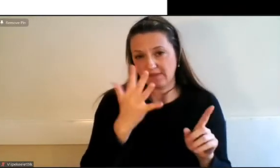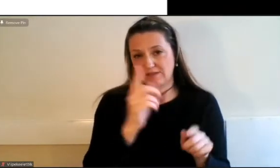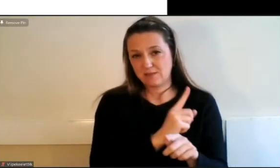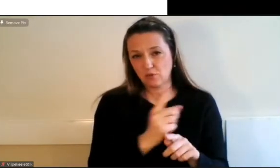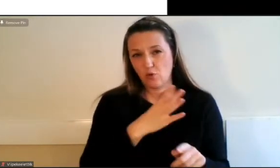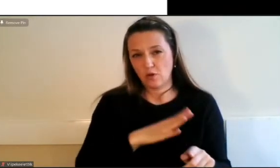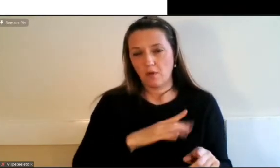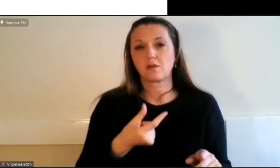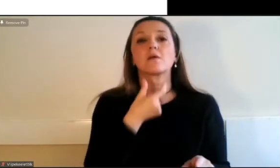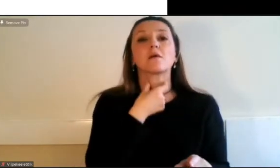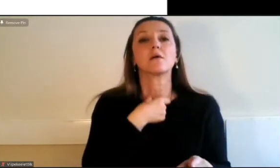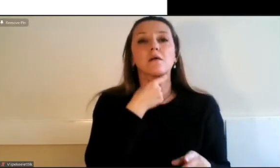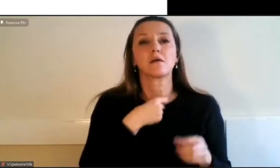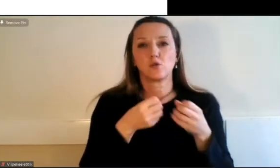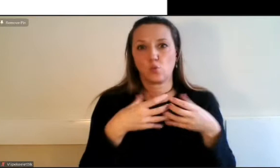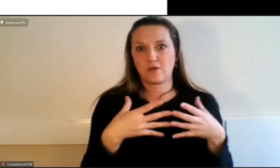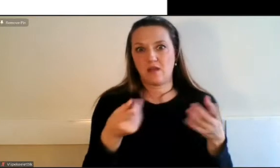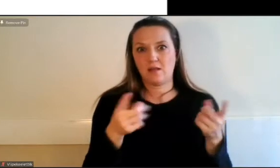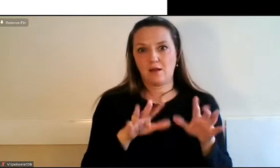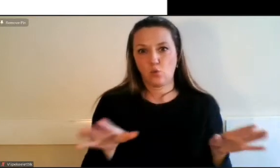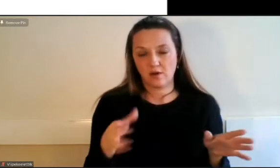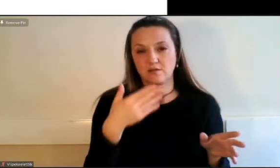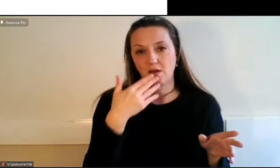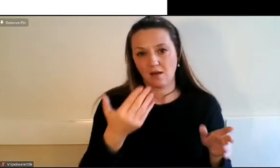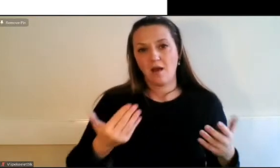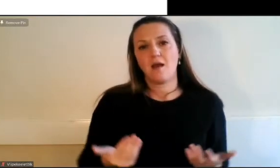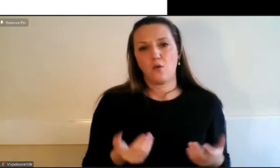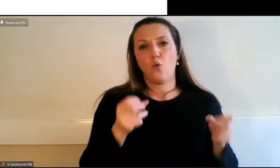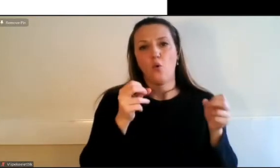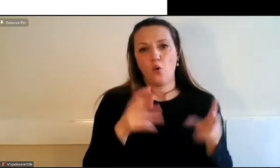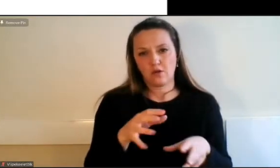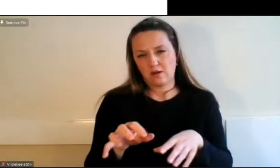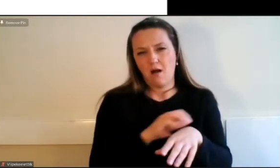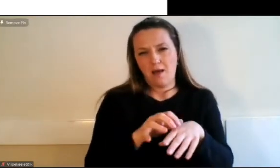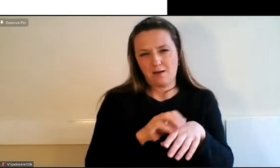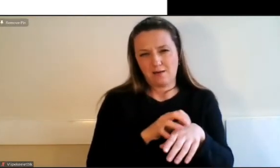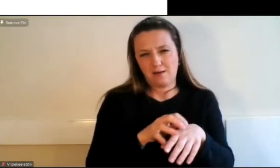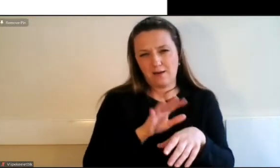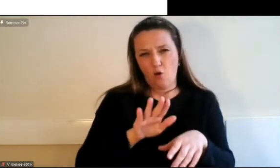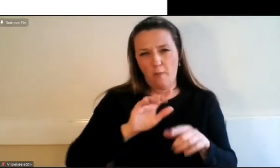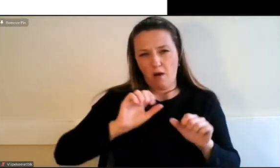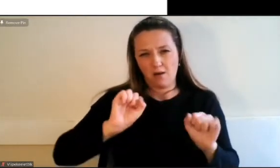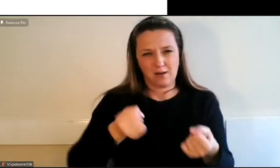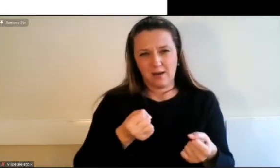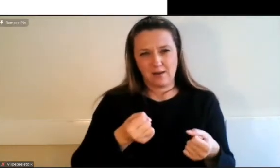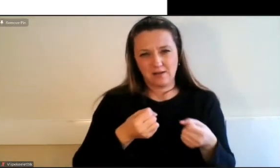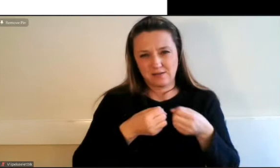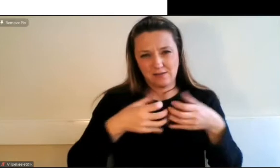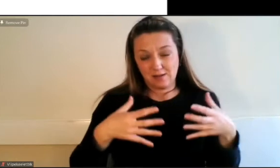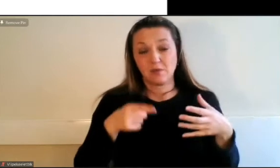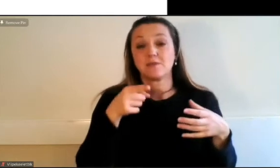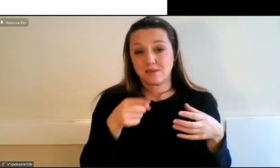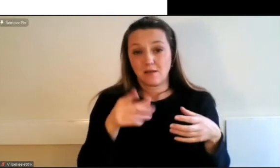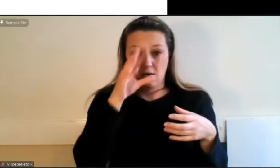3 päeva tavaliselt. mRNA vaktsiinide kõrvaltoimed tekivad rohkem pärast teist doosi ja neid tekib